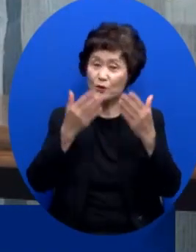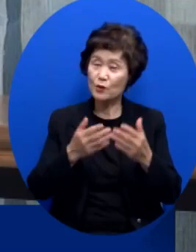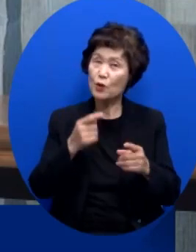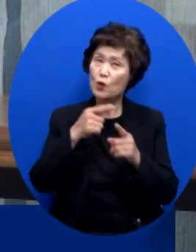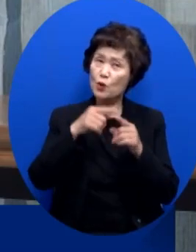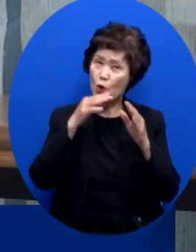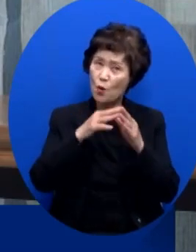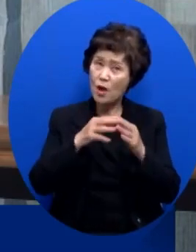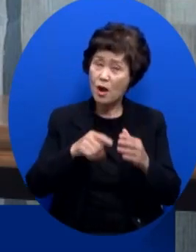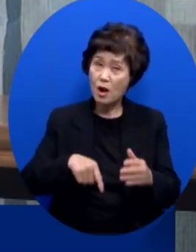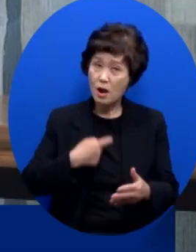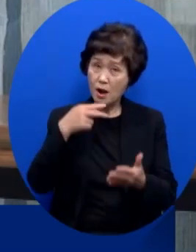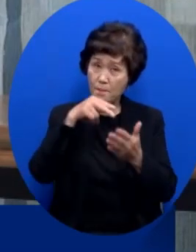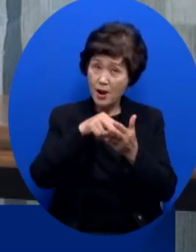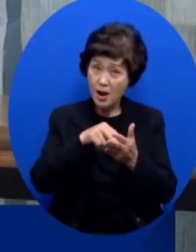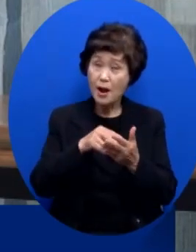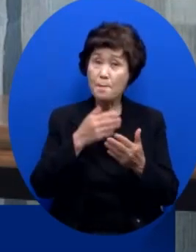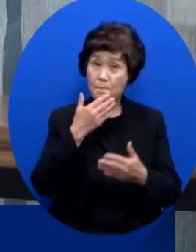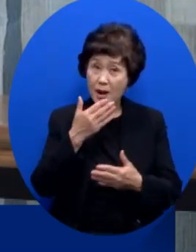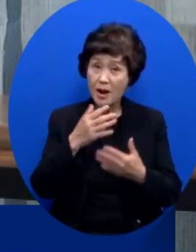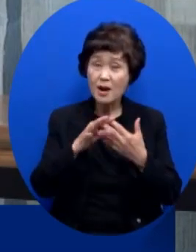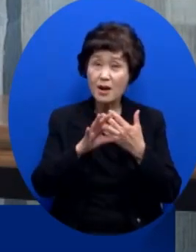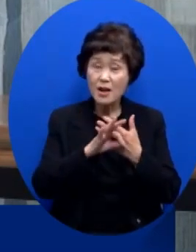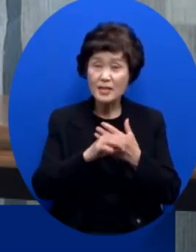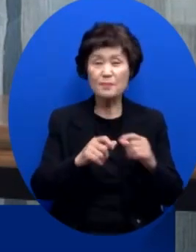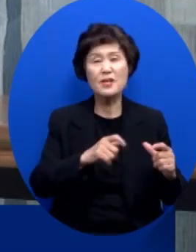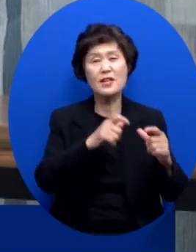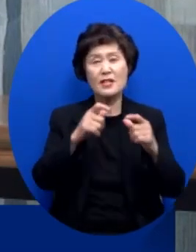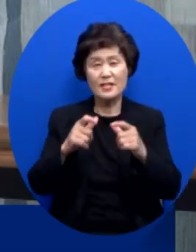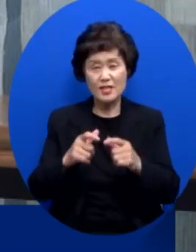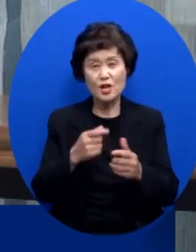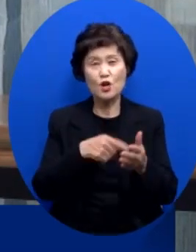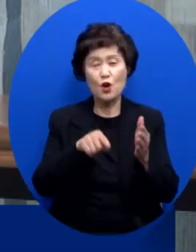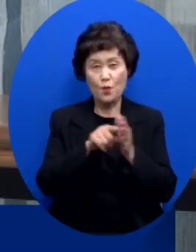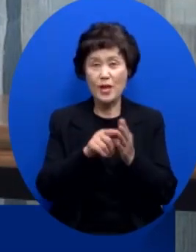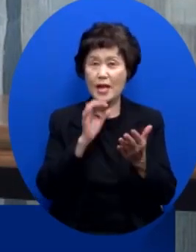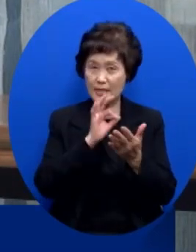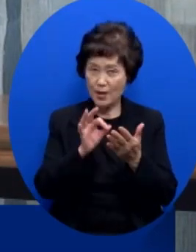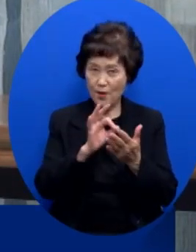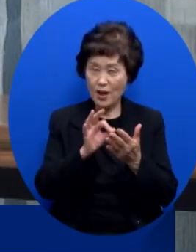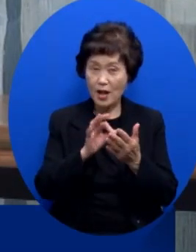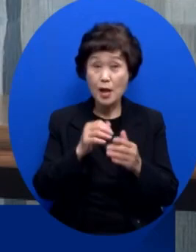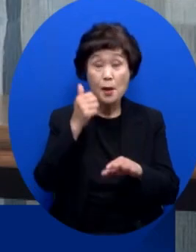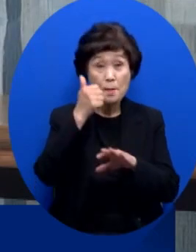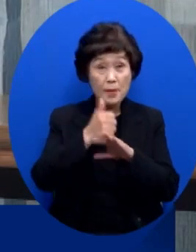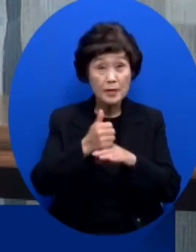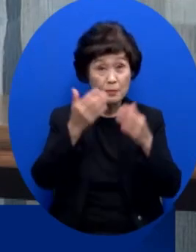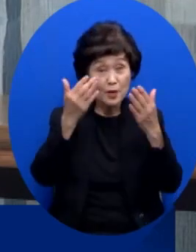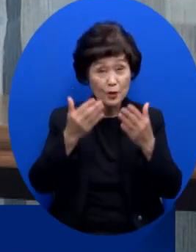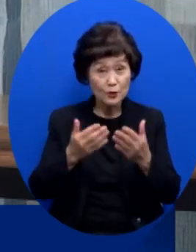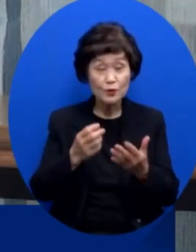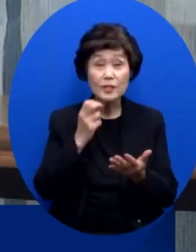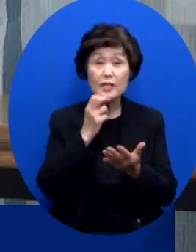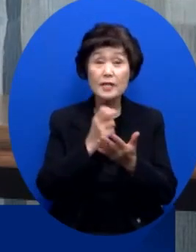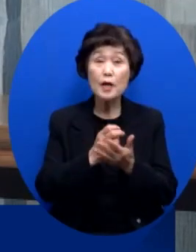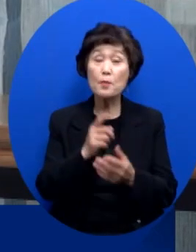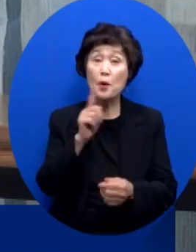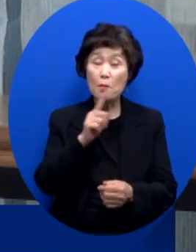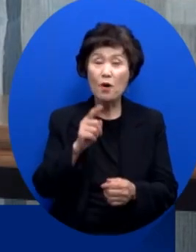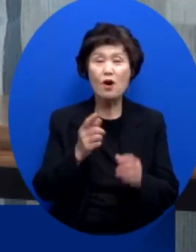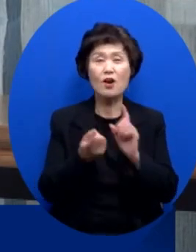자립했으면 그 외에 지역사회를 위해서 써봐라. 사실 예수님께서 마지막 주신 계명이 서로